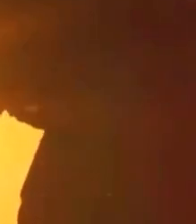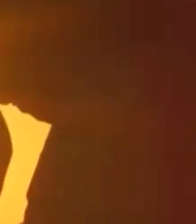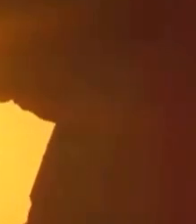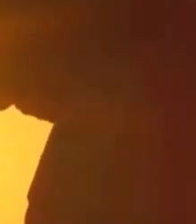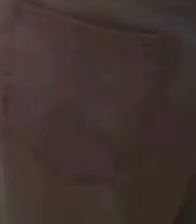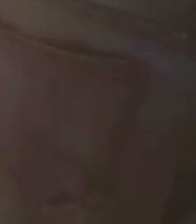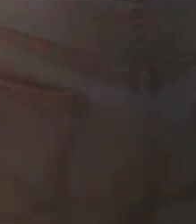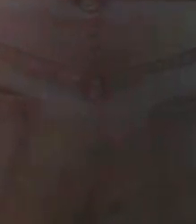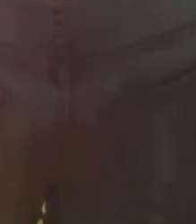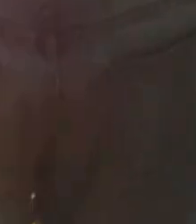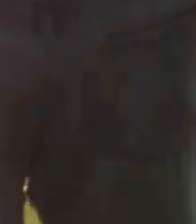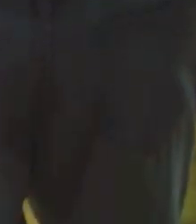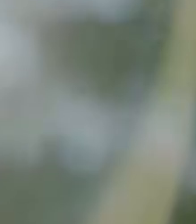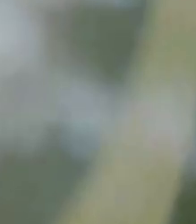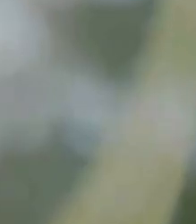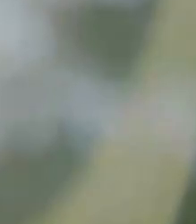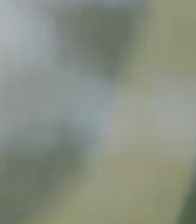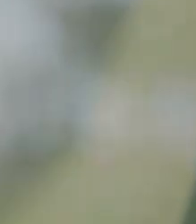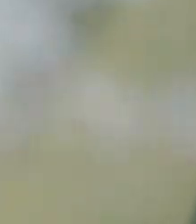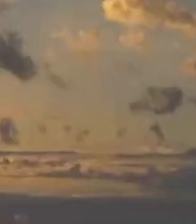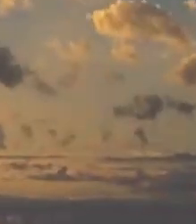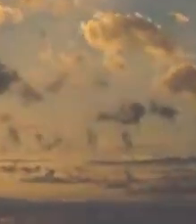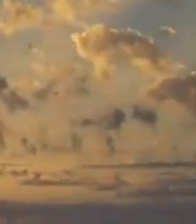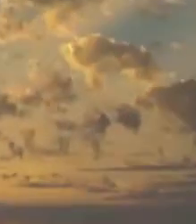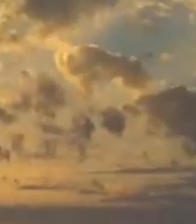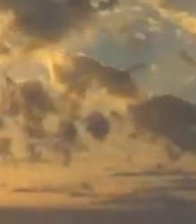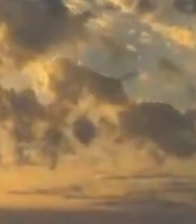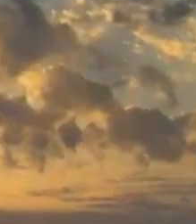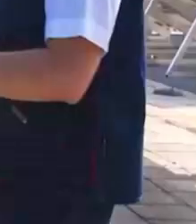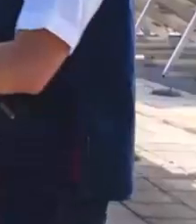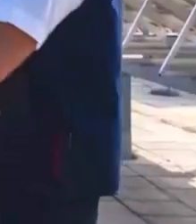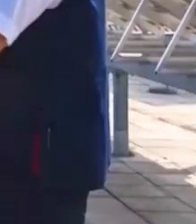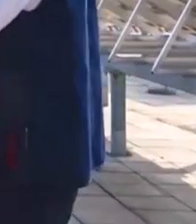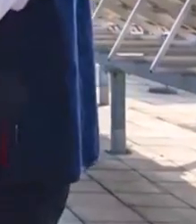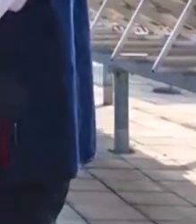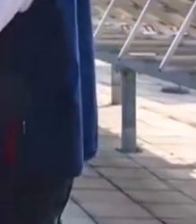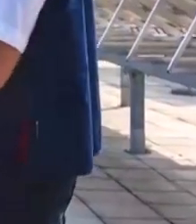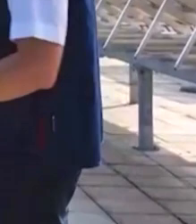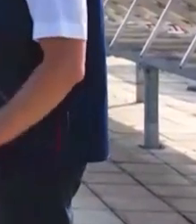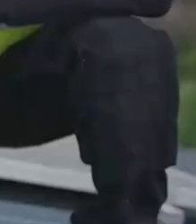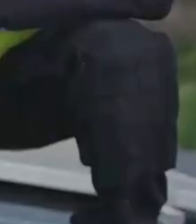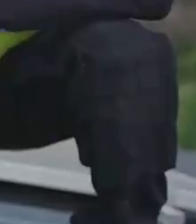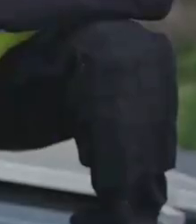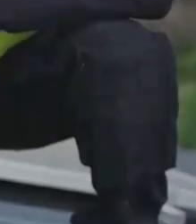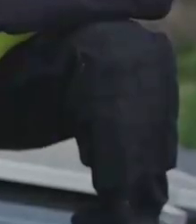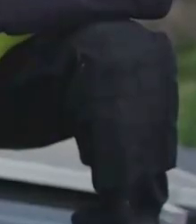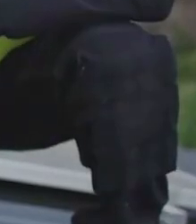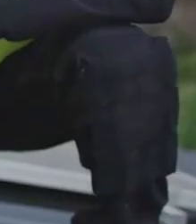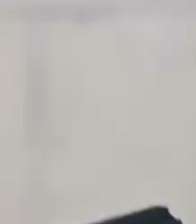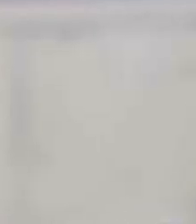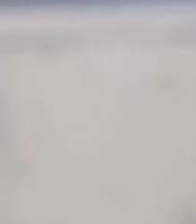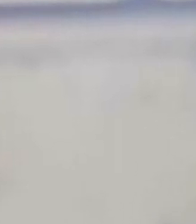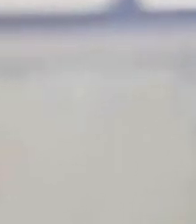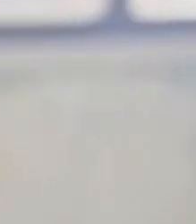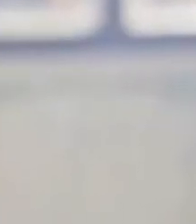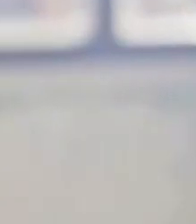ενέργειας, δημιουργήσαμε ένα έργο σταθμό στη νέα εποχή της ενέργειας, το οποίο αποτυπώνει με τον πιο ξεκάθαρο τρόπο τη δέσμευσή